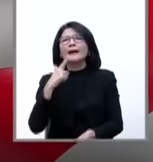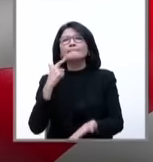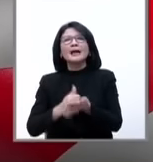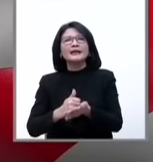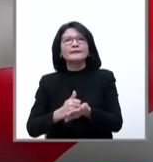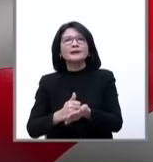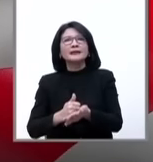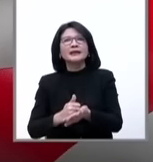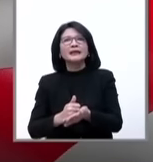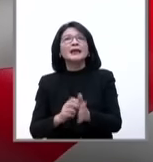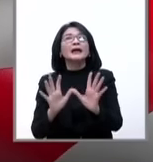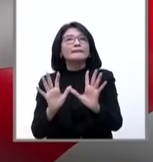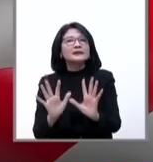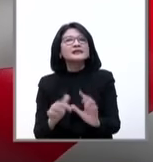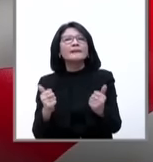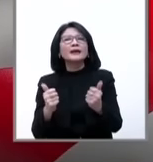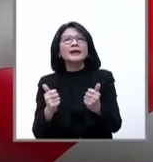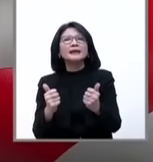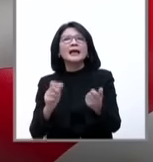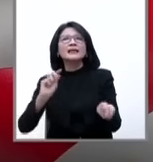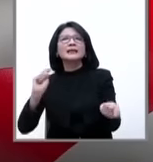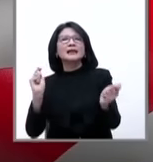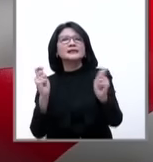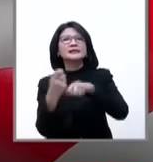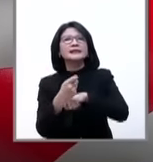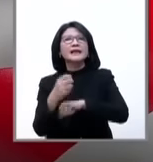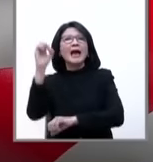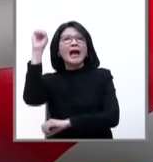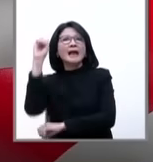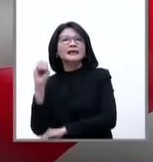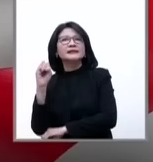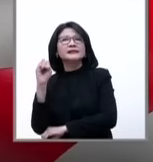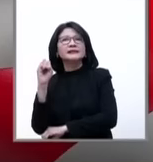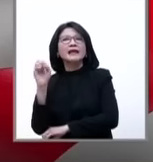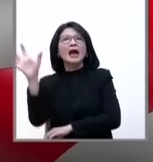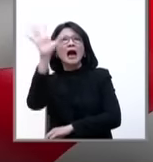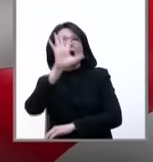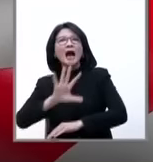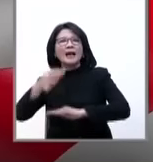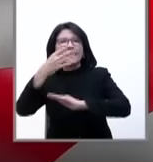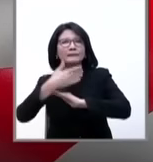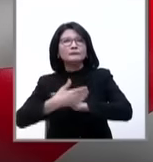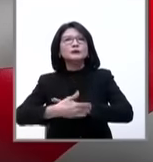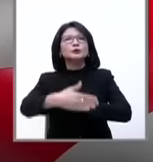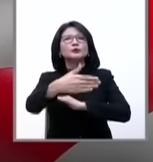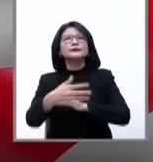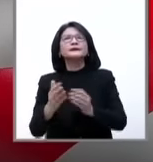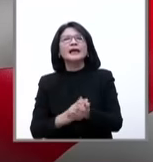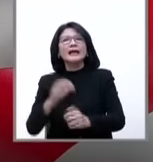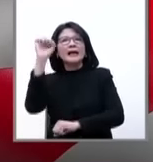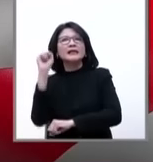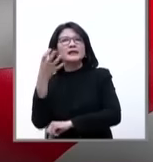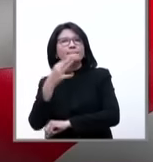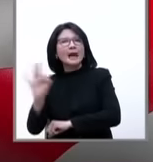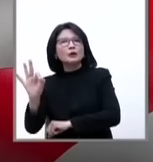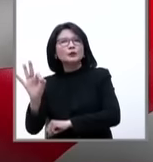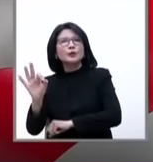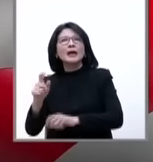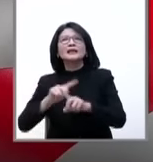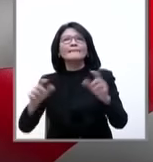Jepang, Finlandia, mereka memodernisasi pendidikannya mengikuti metrik-metrik internasional itu,